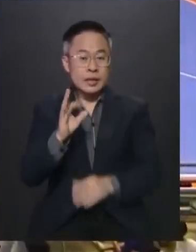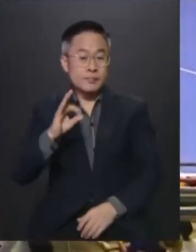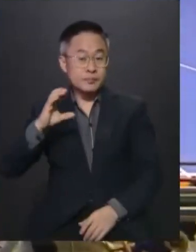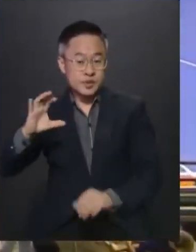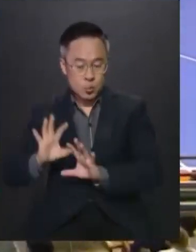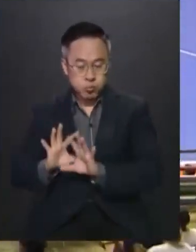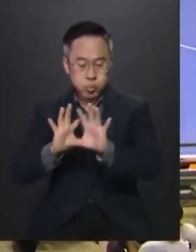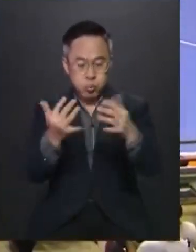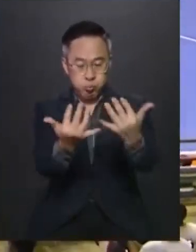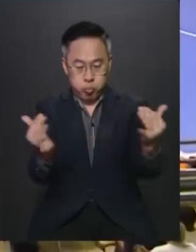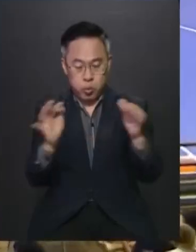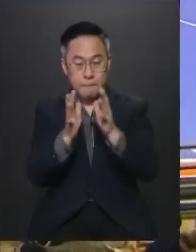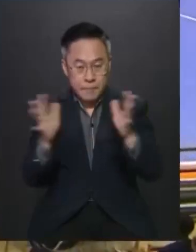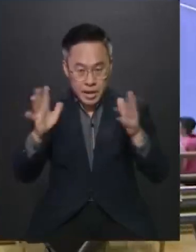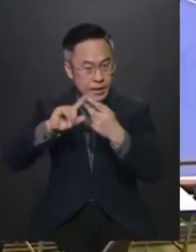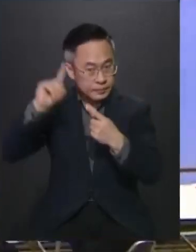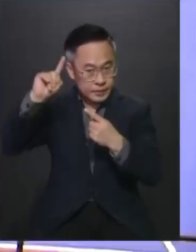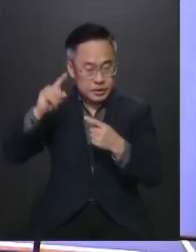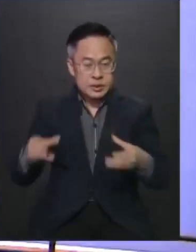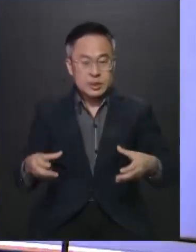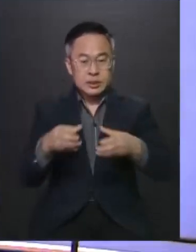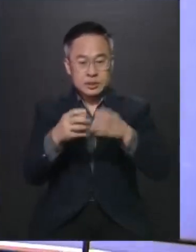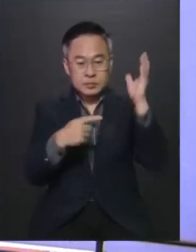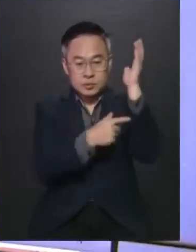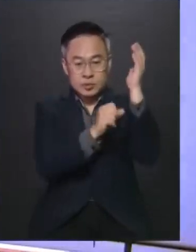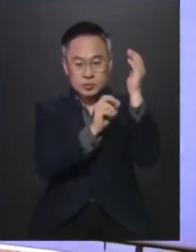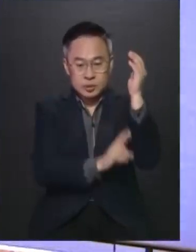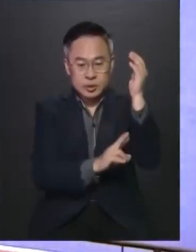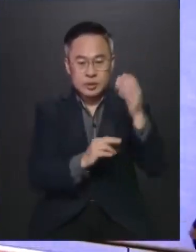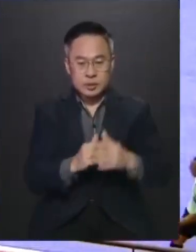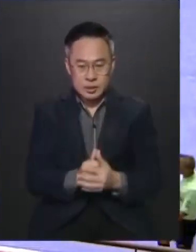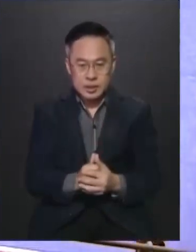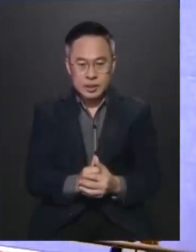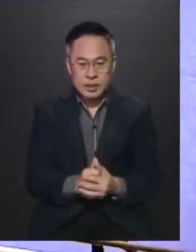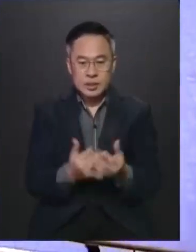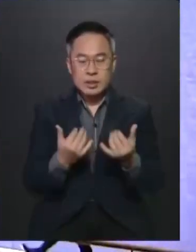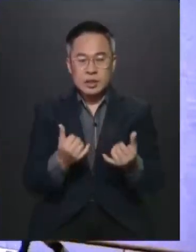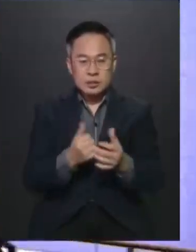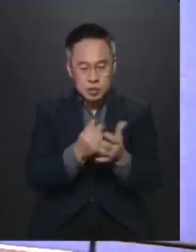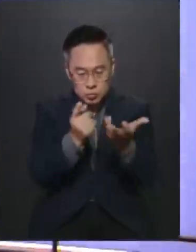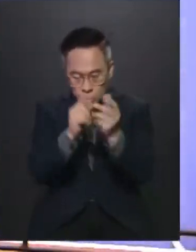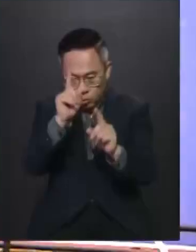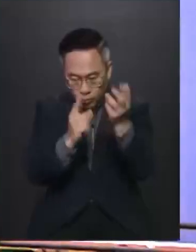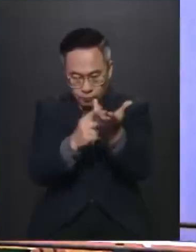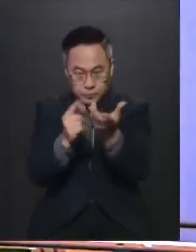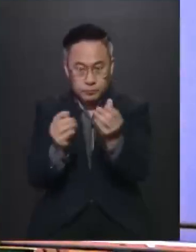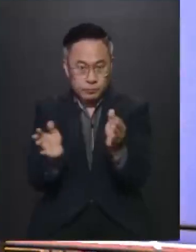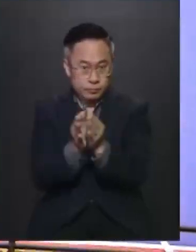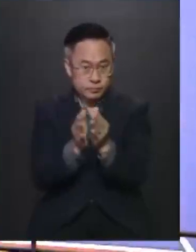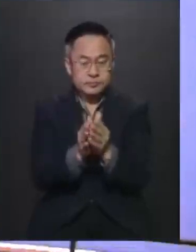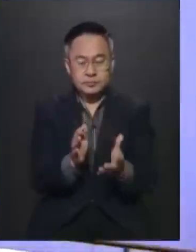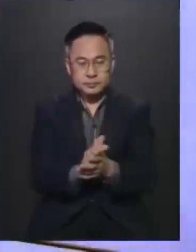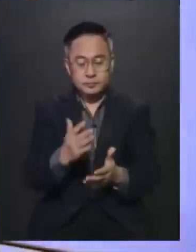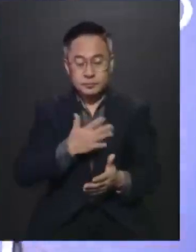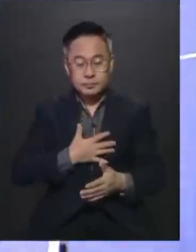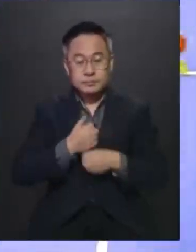ติดขอบสนามเลยนะครับโดยล่าสุดครับทางเพจฟุตซอไยนนะครับได้ทำการรวบรวมยอดผู้เข้าชมสูงสุดในเกมเย้า